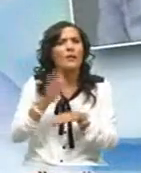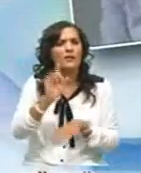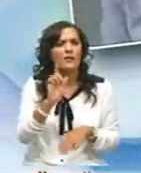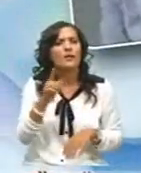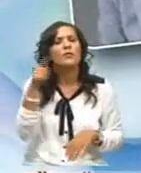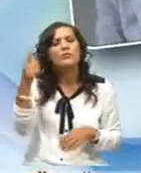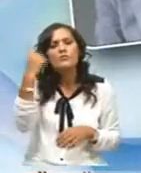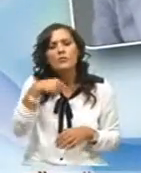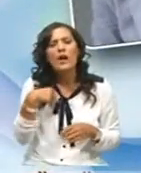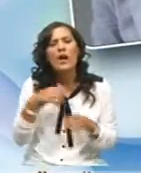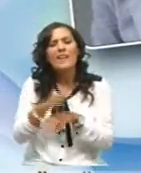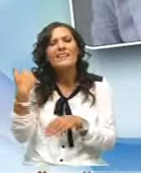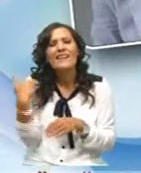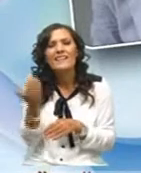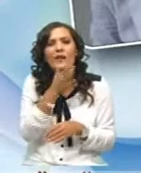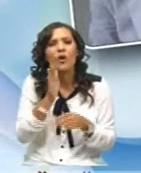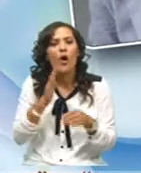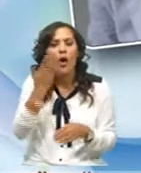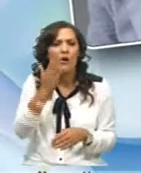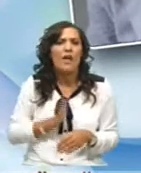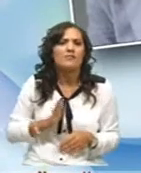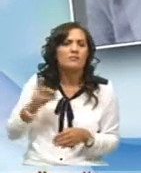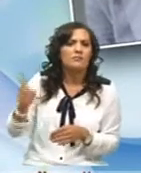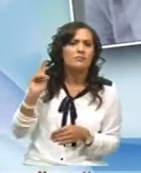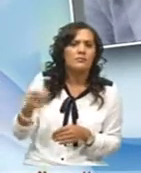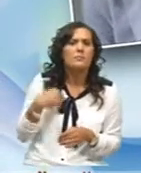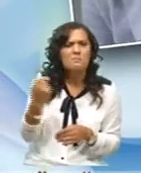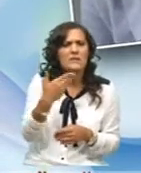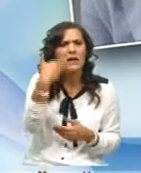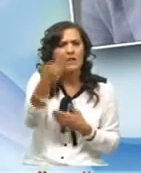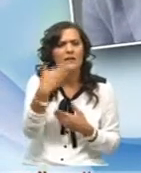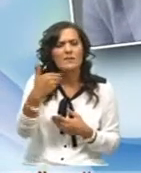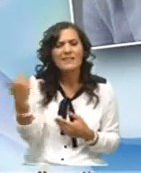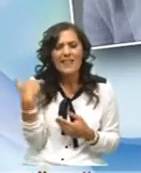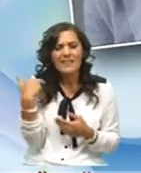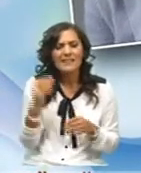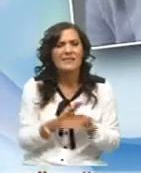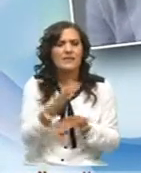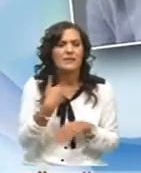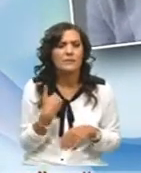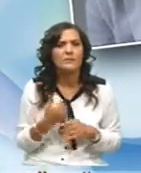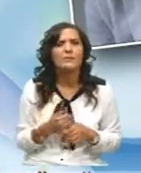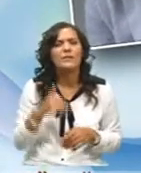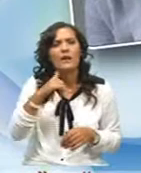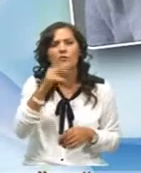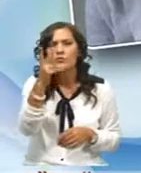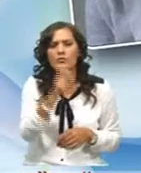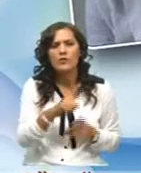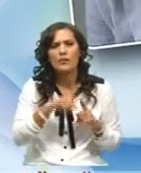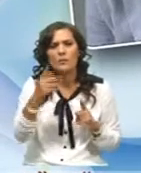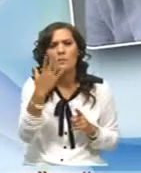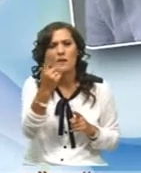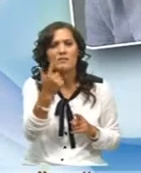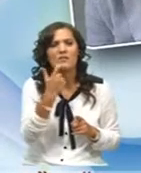yapmak gerekiyor çünkü hayatı yeni tanıyan öğrencisini burada bir şey anlatayım çok Yenice yaşadım çünkü Yaklaşık 3